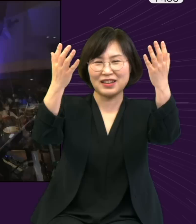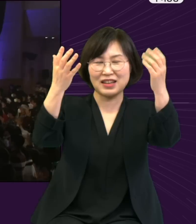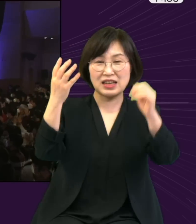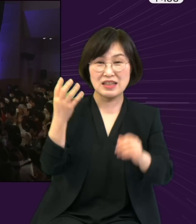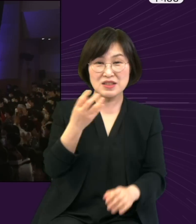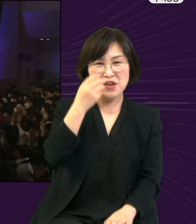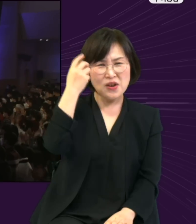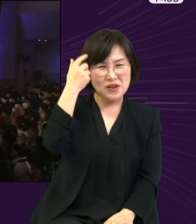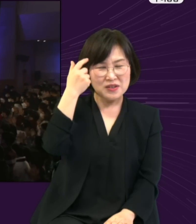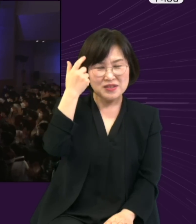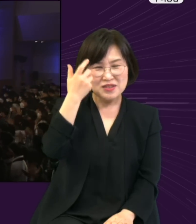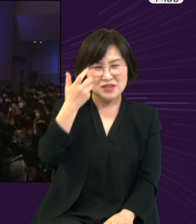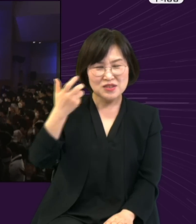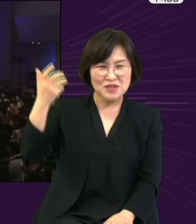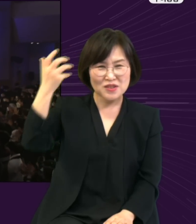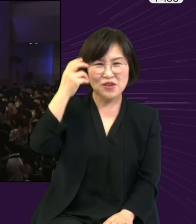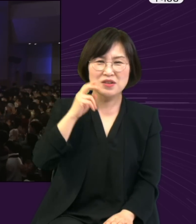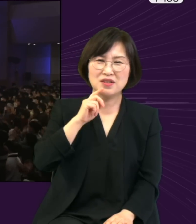성령이여 임하소서